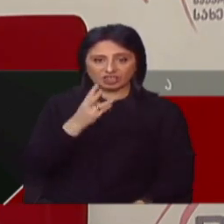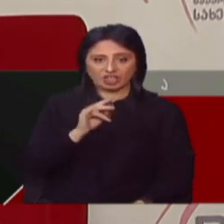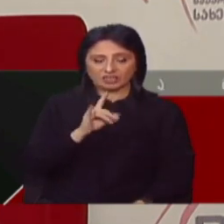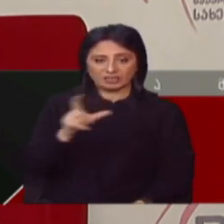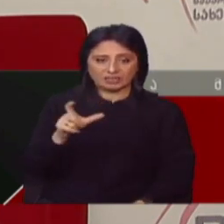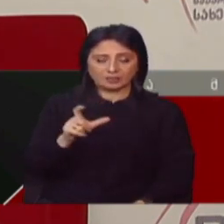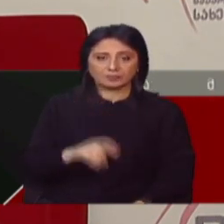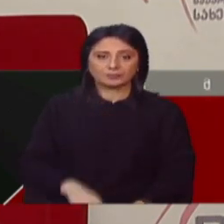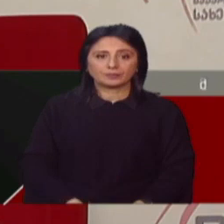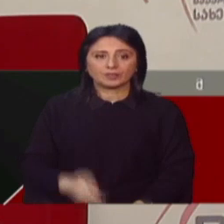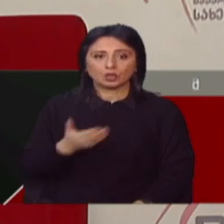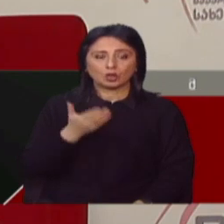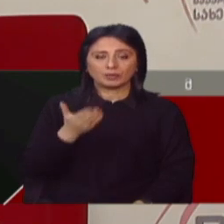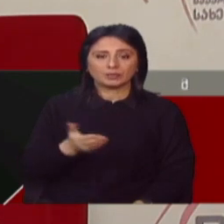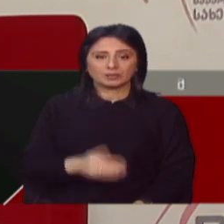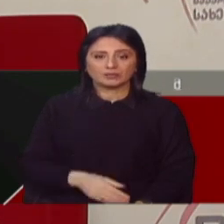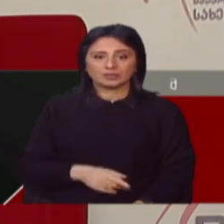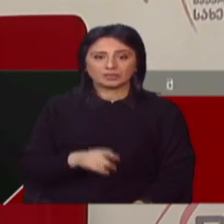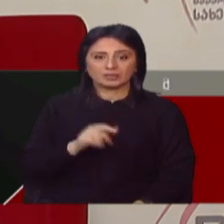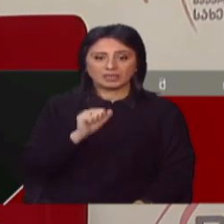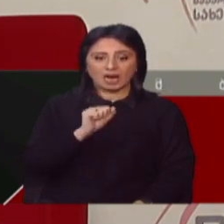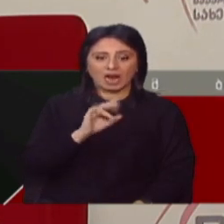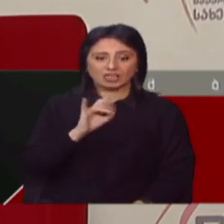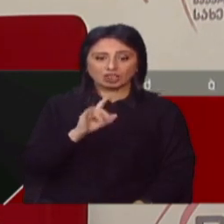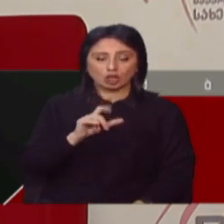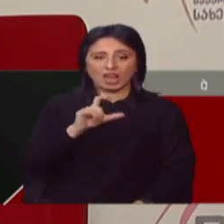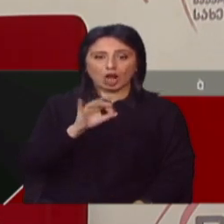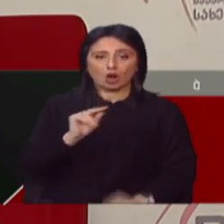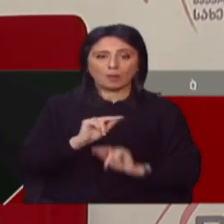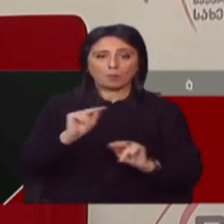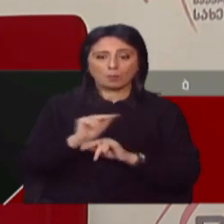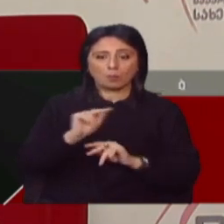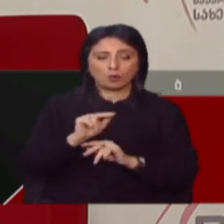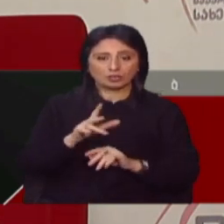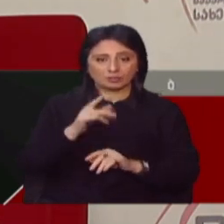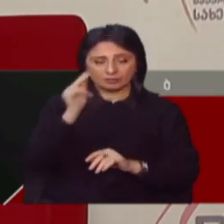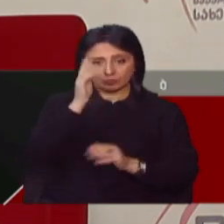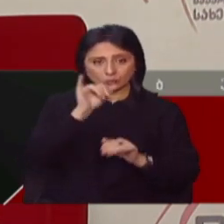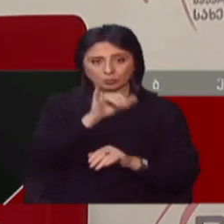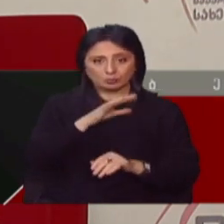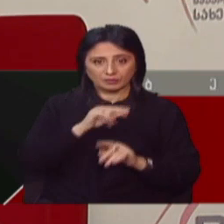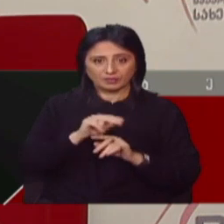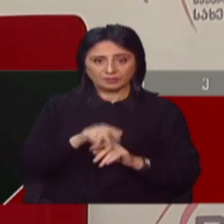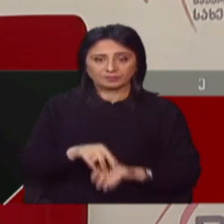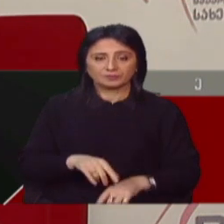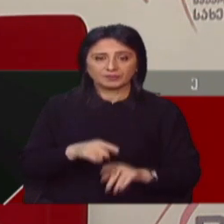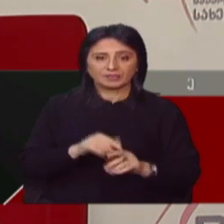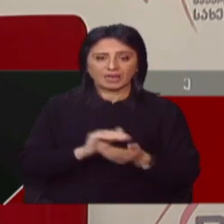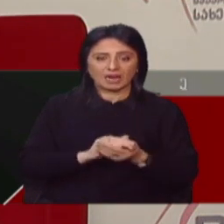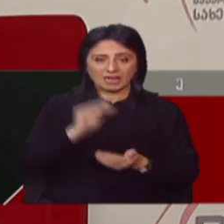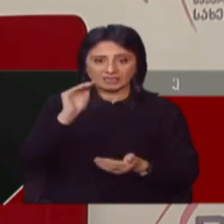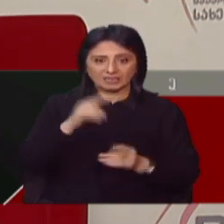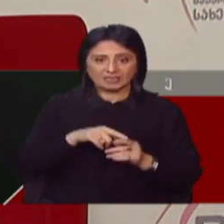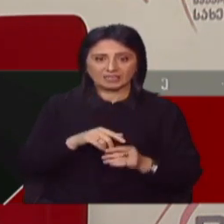Shanidze, romelits Anzor Erkomaishvilis moçape gakhldat martveshi gazrdili